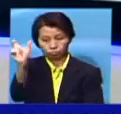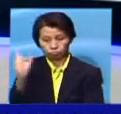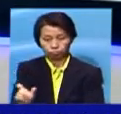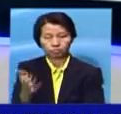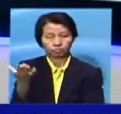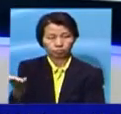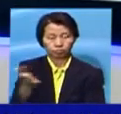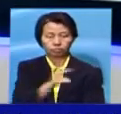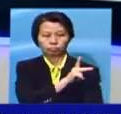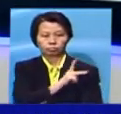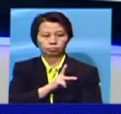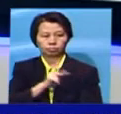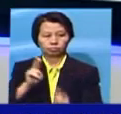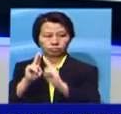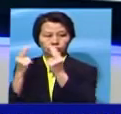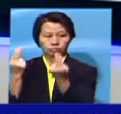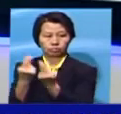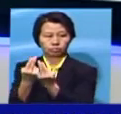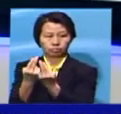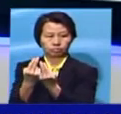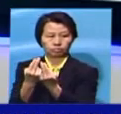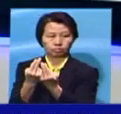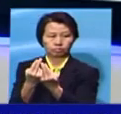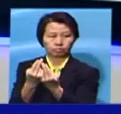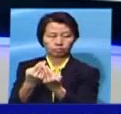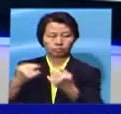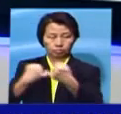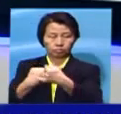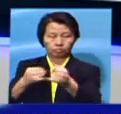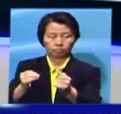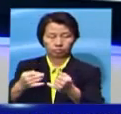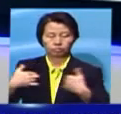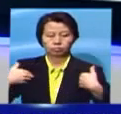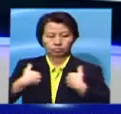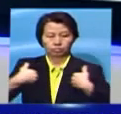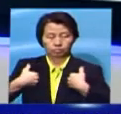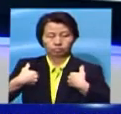merupakan ketua unit ruminan jabatan perkhidmatan